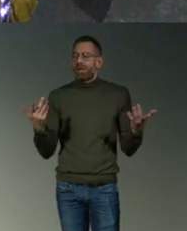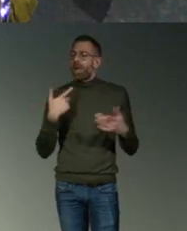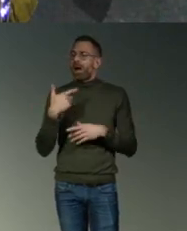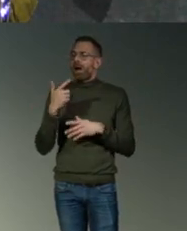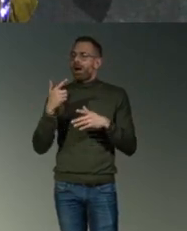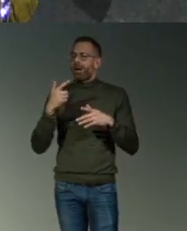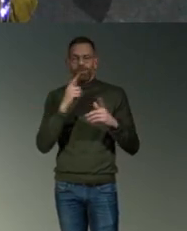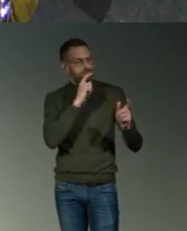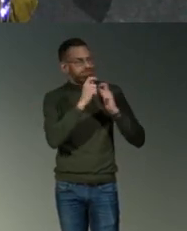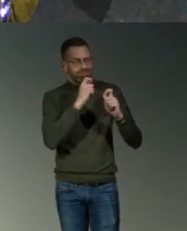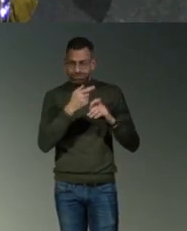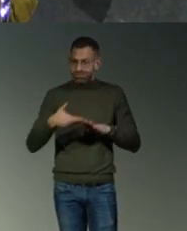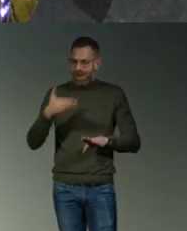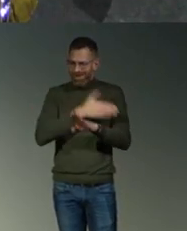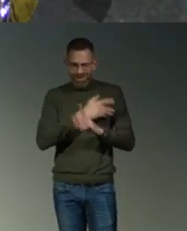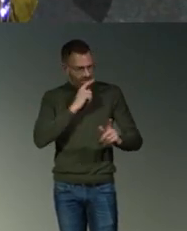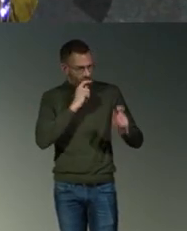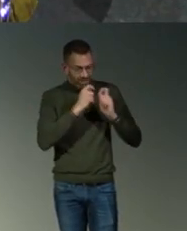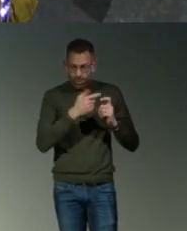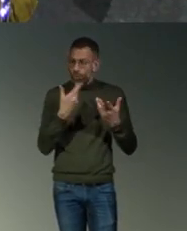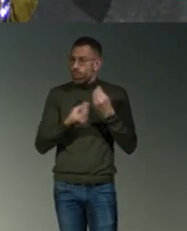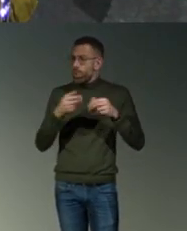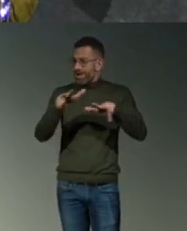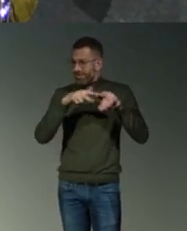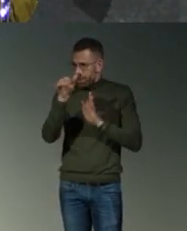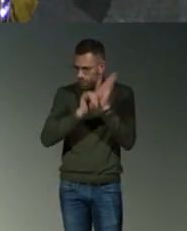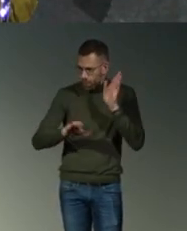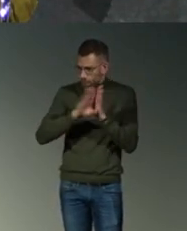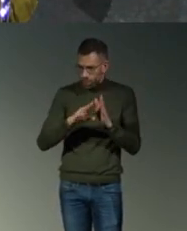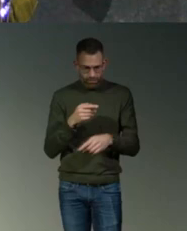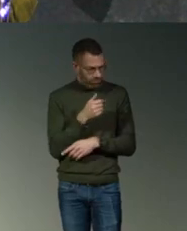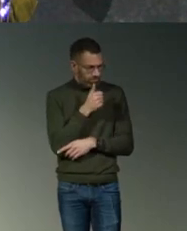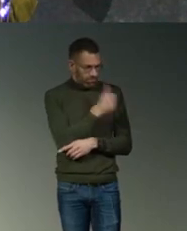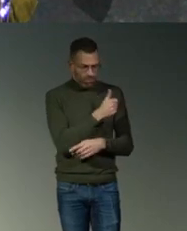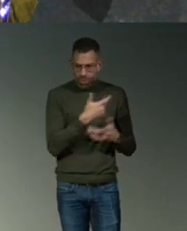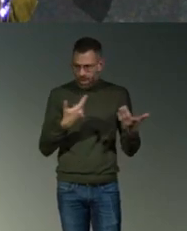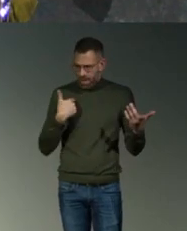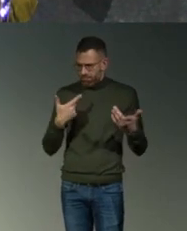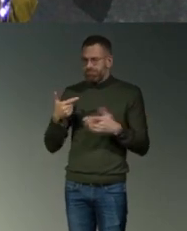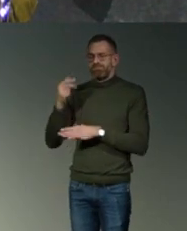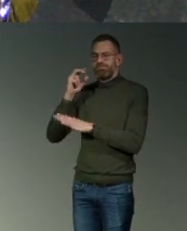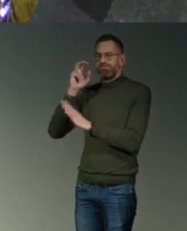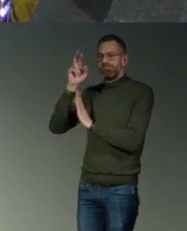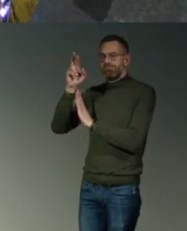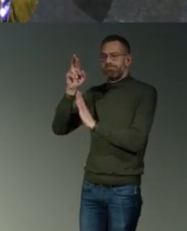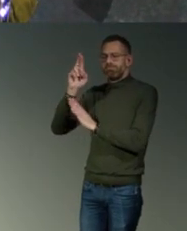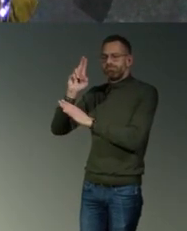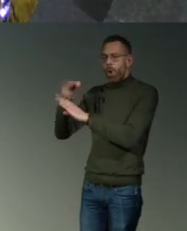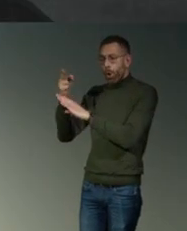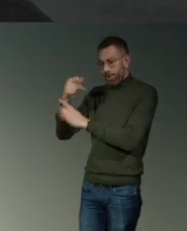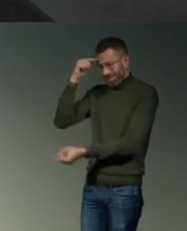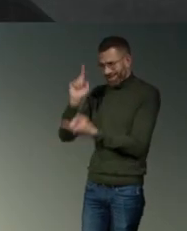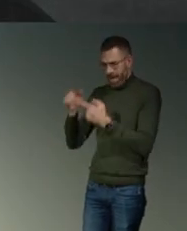cet entretien une vidéo sur YouTube où vous commentiez un reportage autour de la présence du